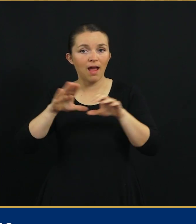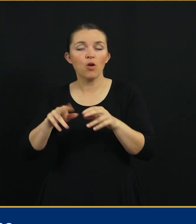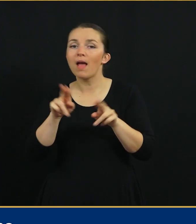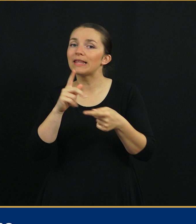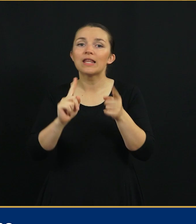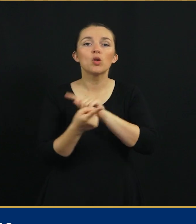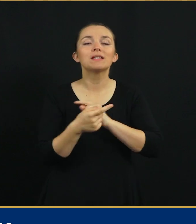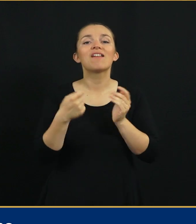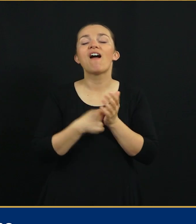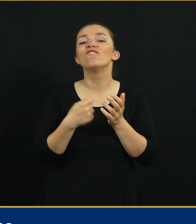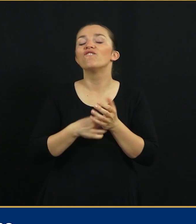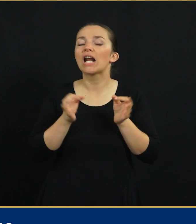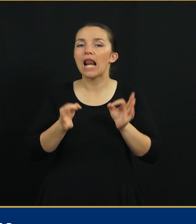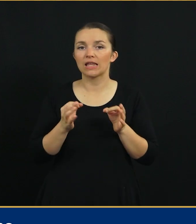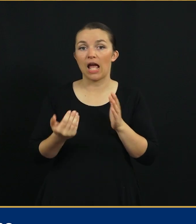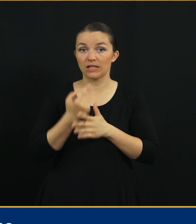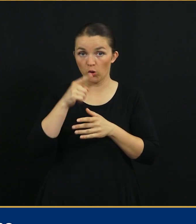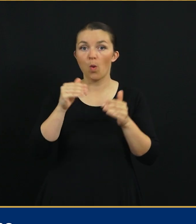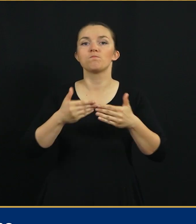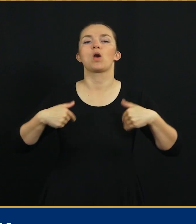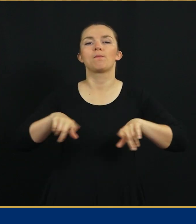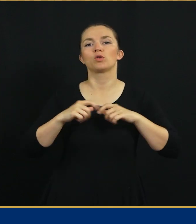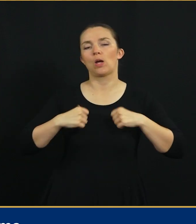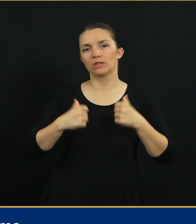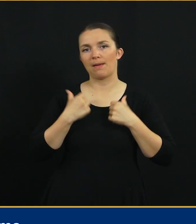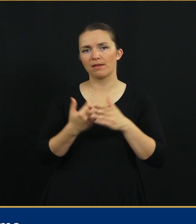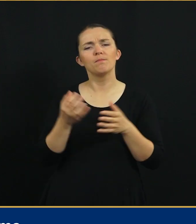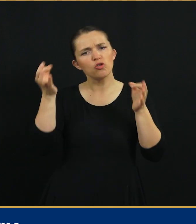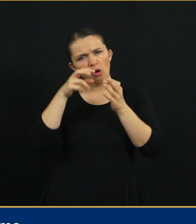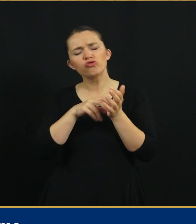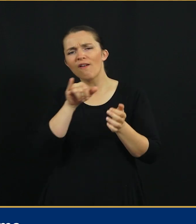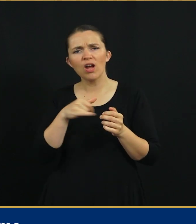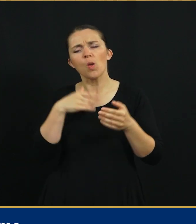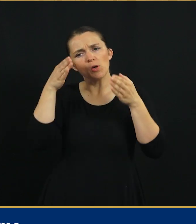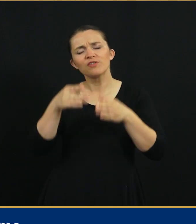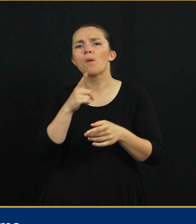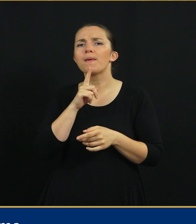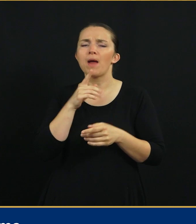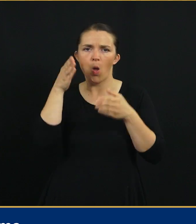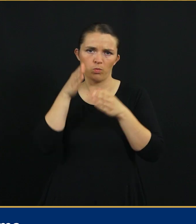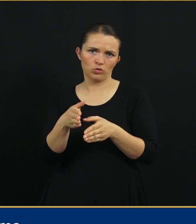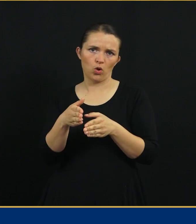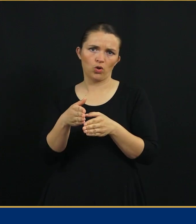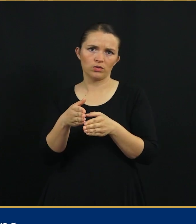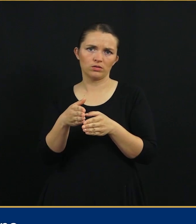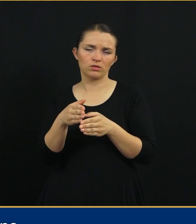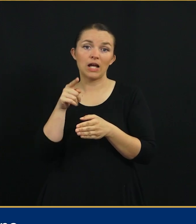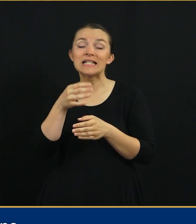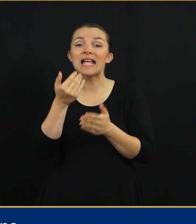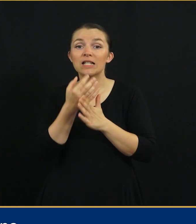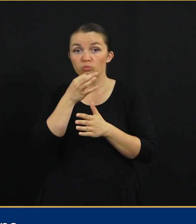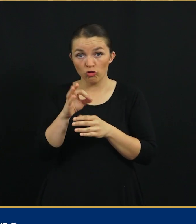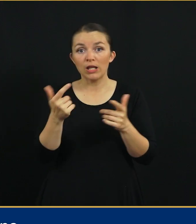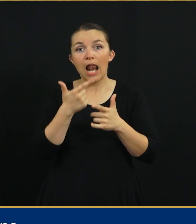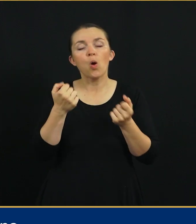nenadomestljiva vrlina, za katero se moramo zavzemati. Žal ji še vedno posvečamo premalo pozornosti. K izboljšanju